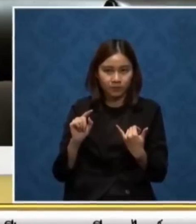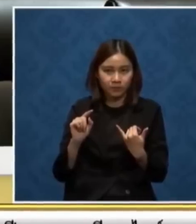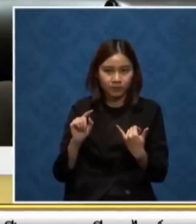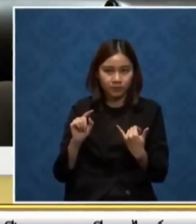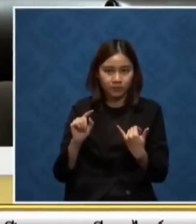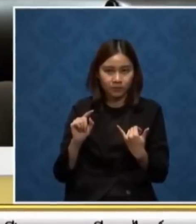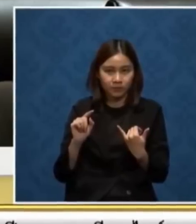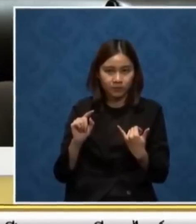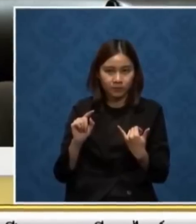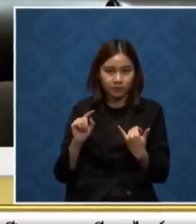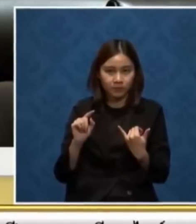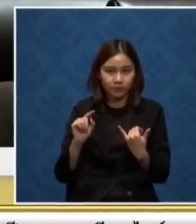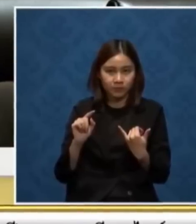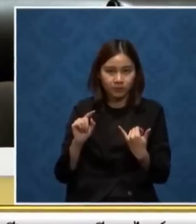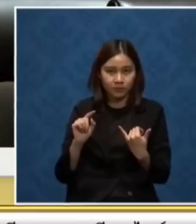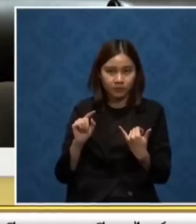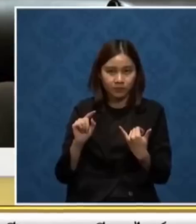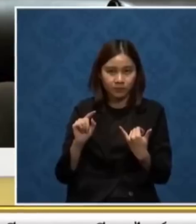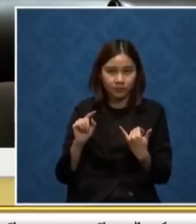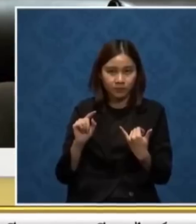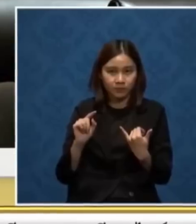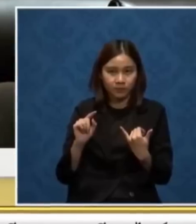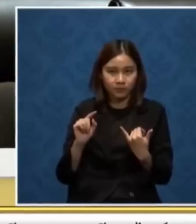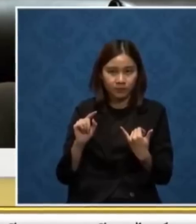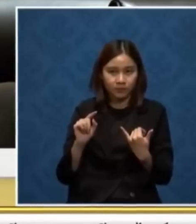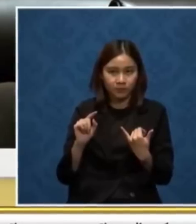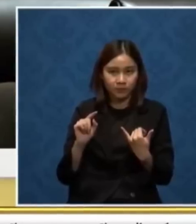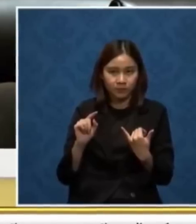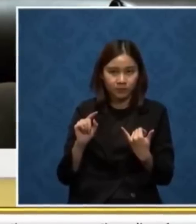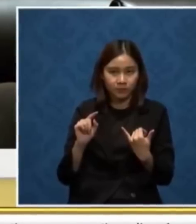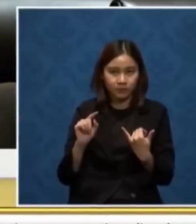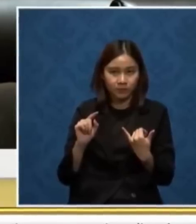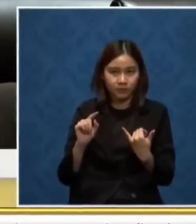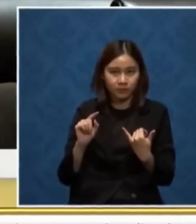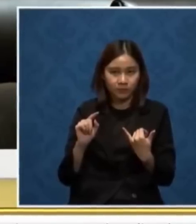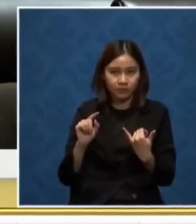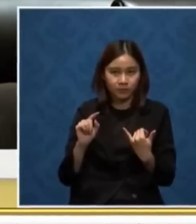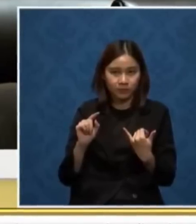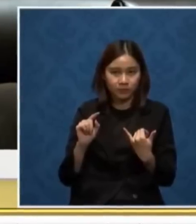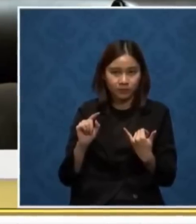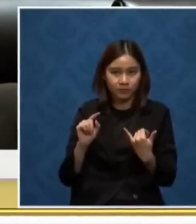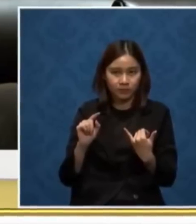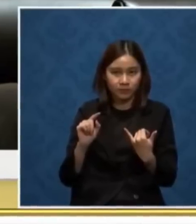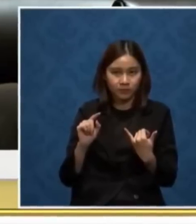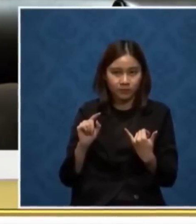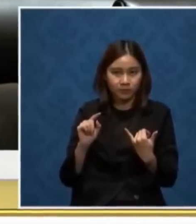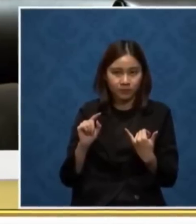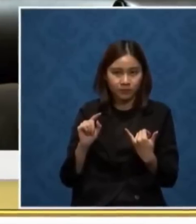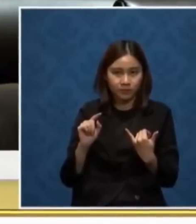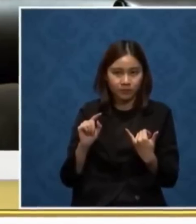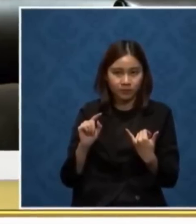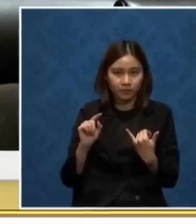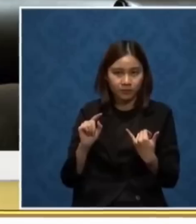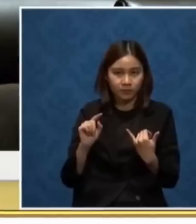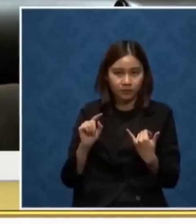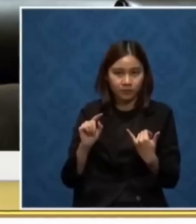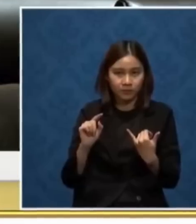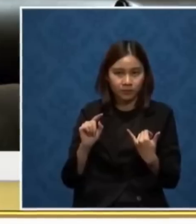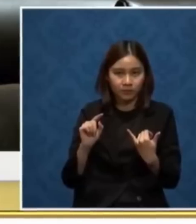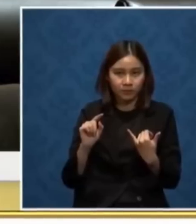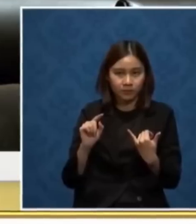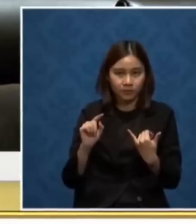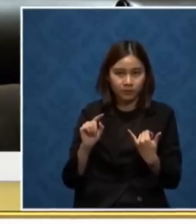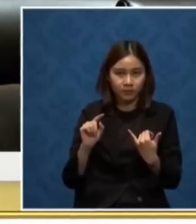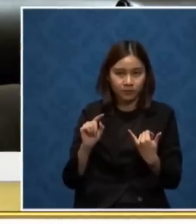ราจีนบุรีค่ะว่าขณะนี้นะคะกำลังมีความพยายามค่ะในการขออนุญาตก่อสร้างโรงไฟฟ้าจาก